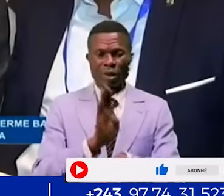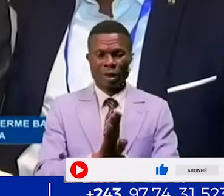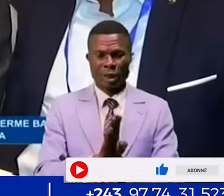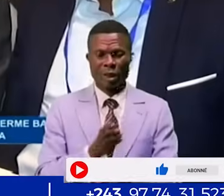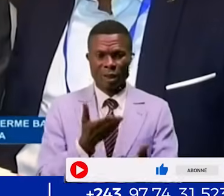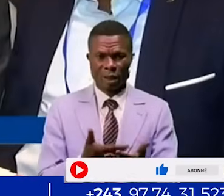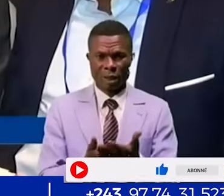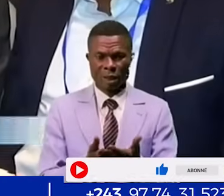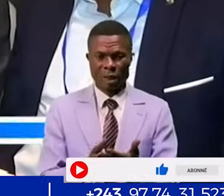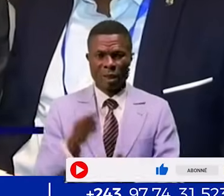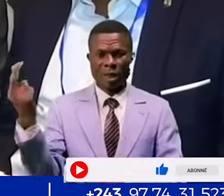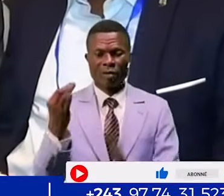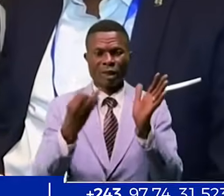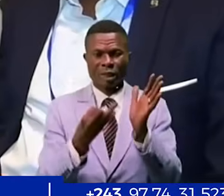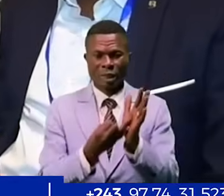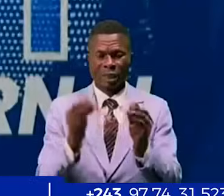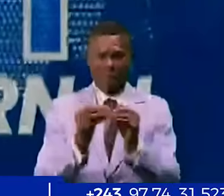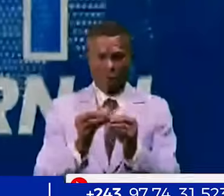Britra, la 27e réunion.